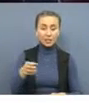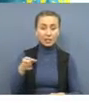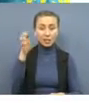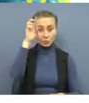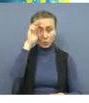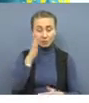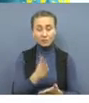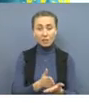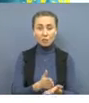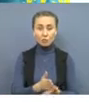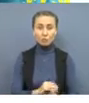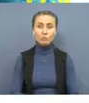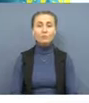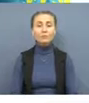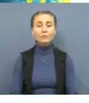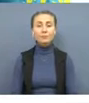службы.